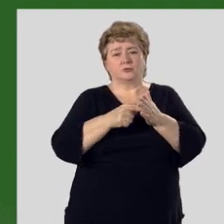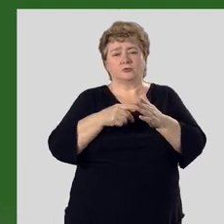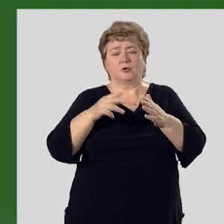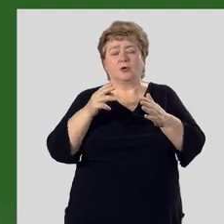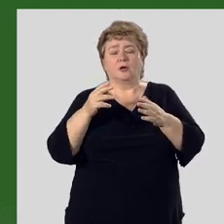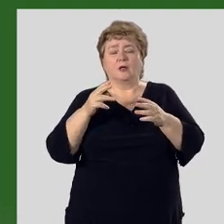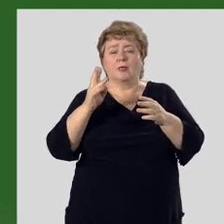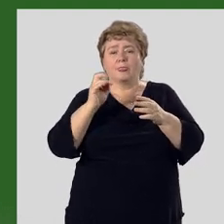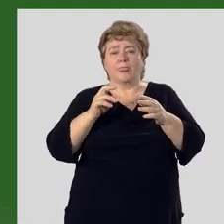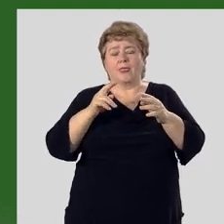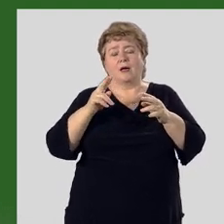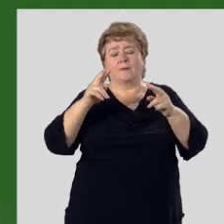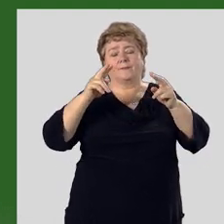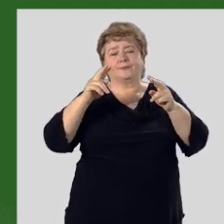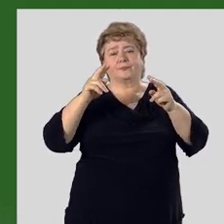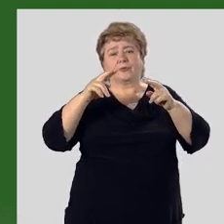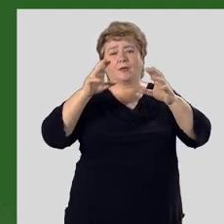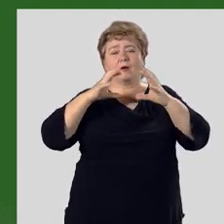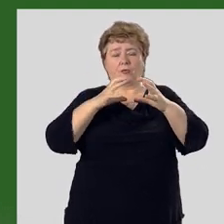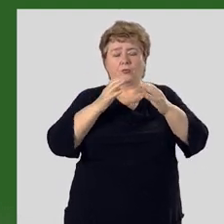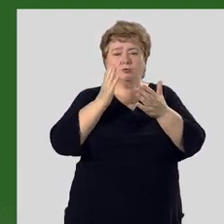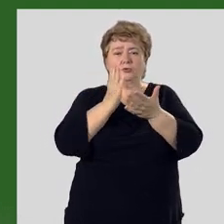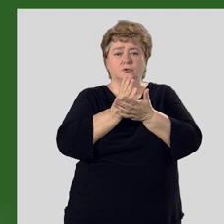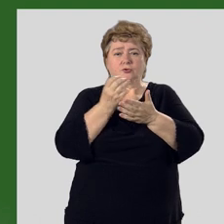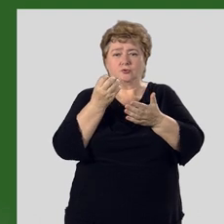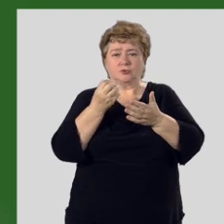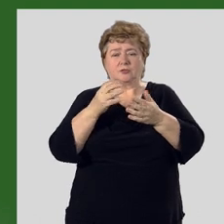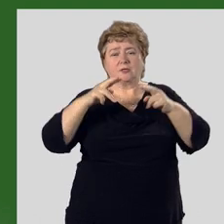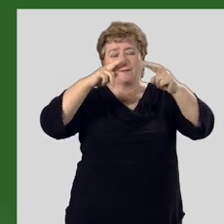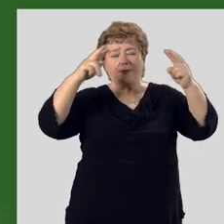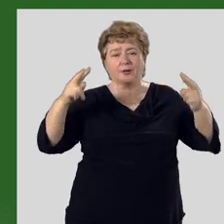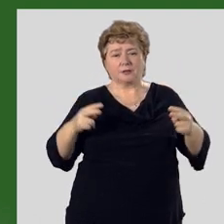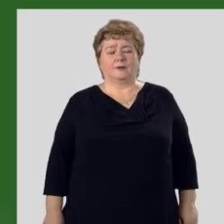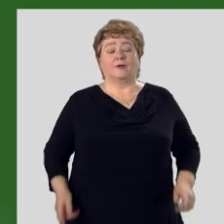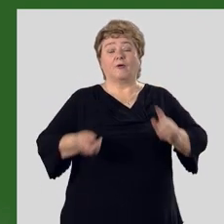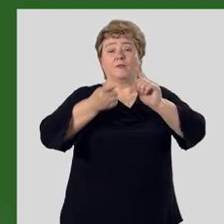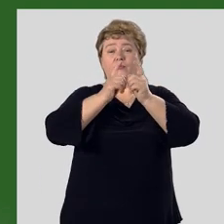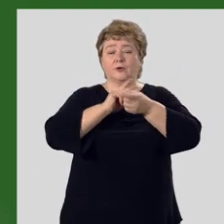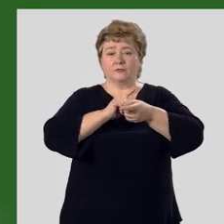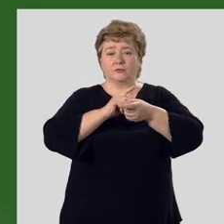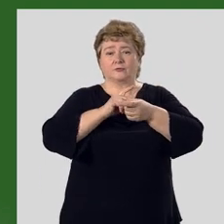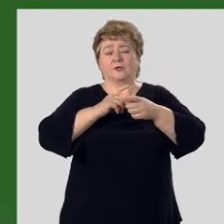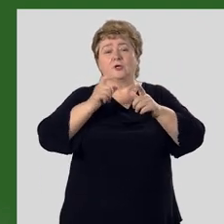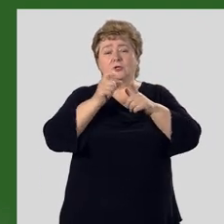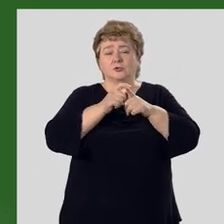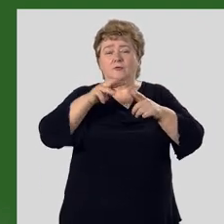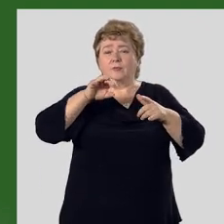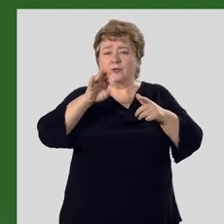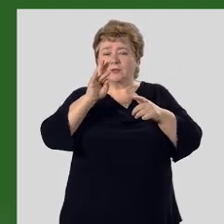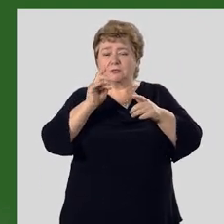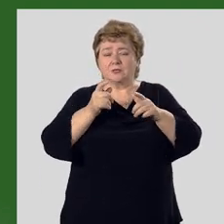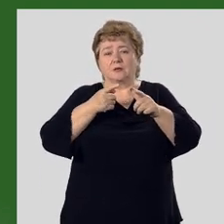Кроме параллели, на глобусе и на географических картах изображают меридианы. переводе слово